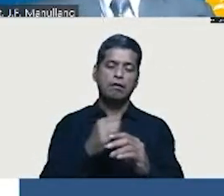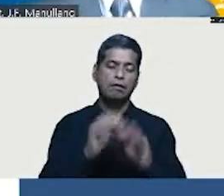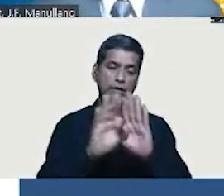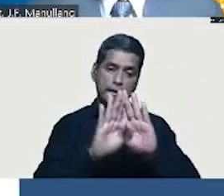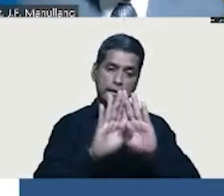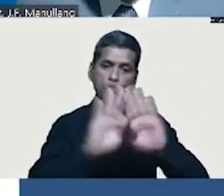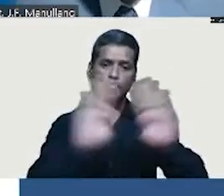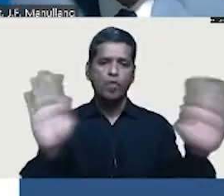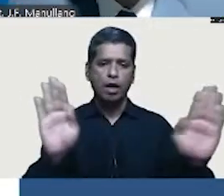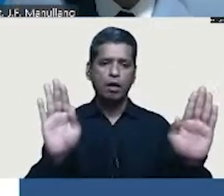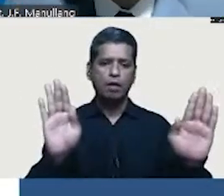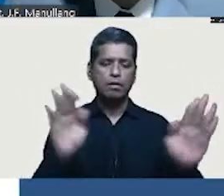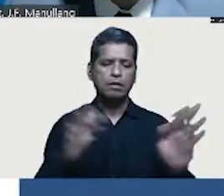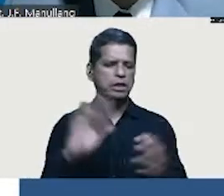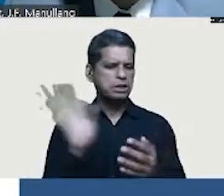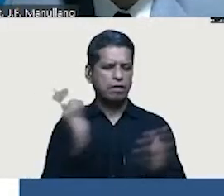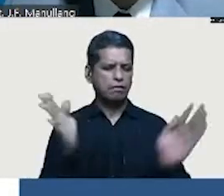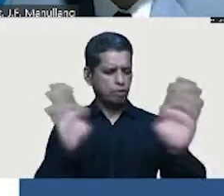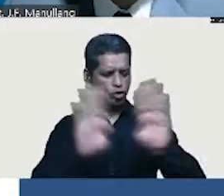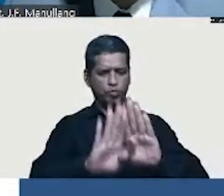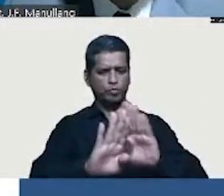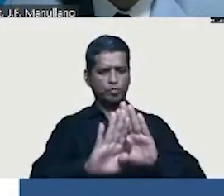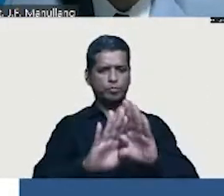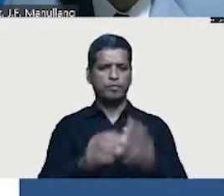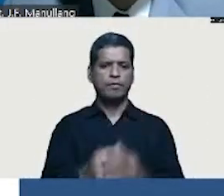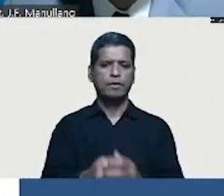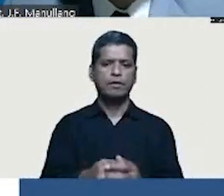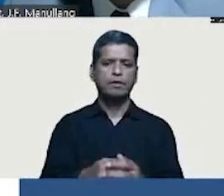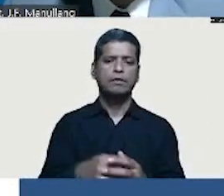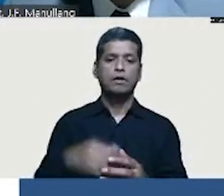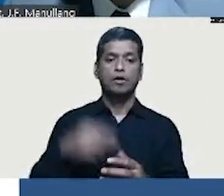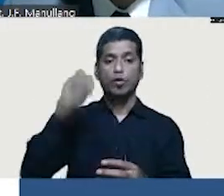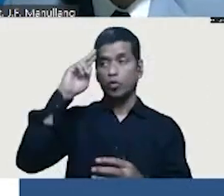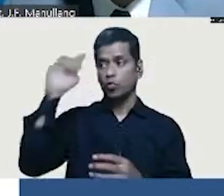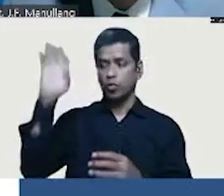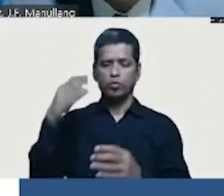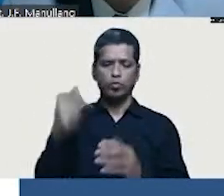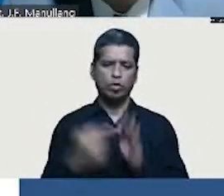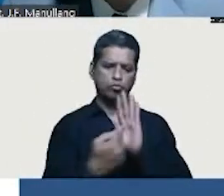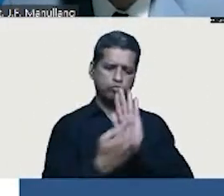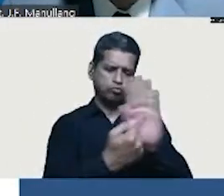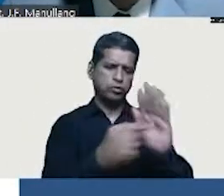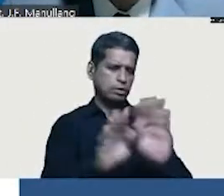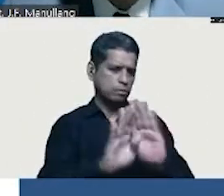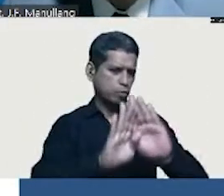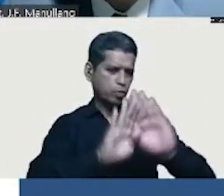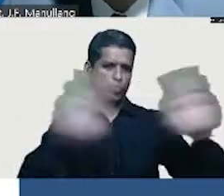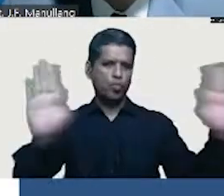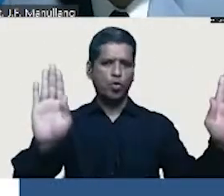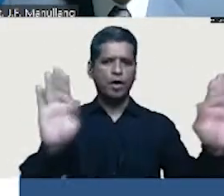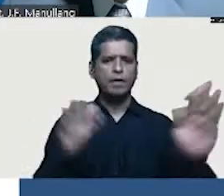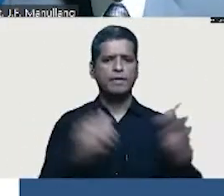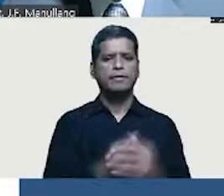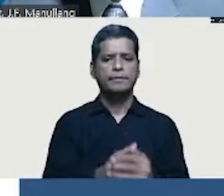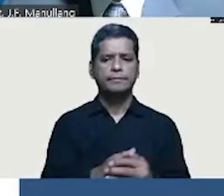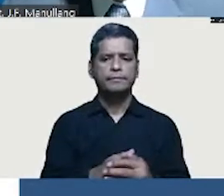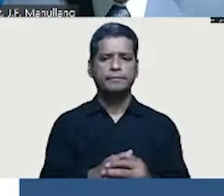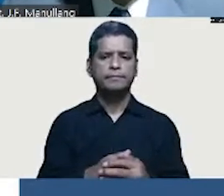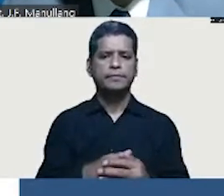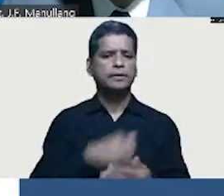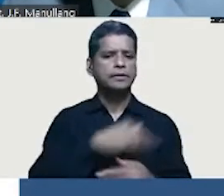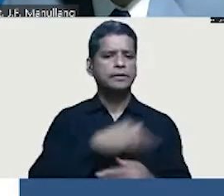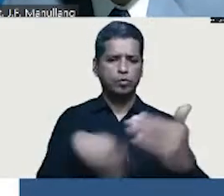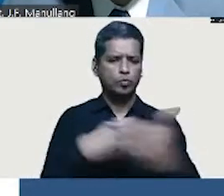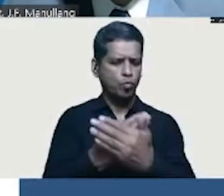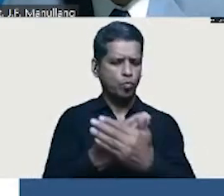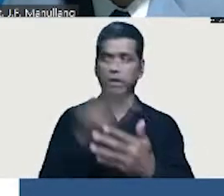Bagaimana manusia tetapi Bagi Tuhan semua itu jelas bahkan sebelum itu ada sebelum itu terjadi semua dia